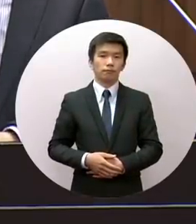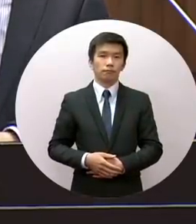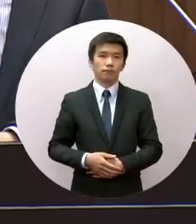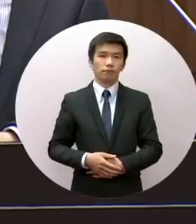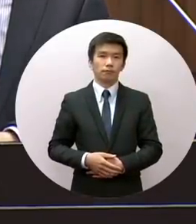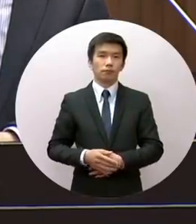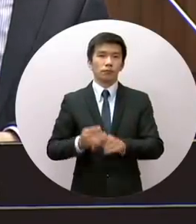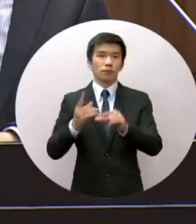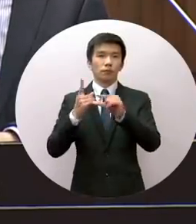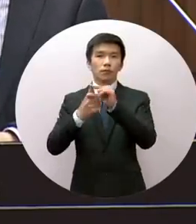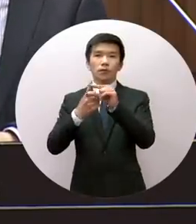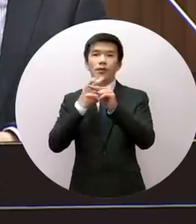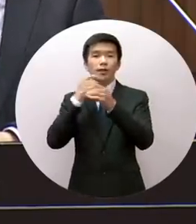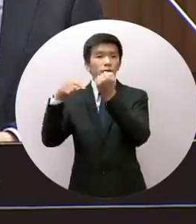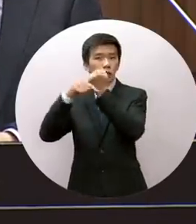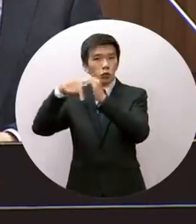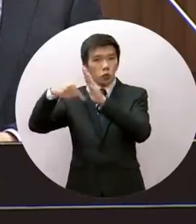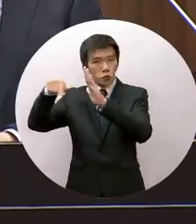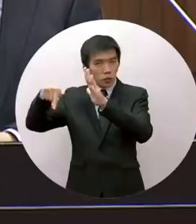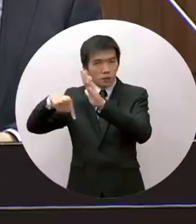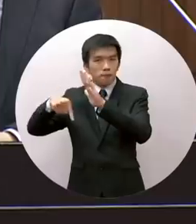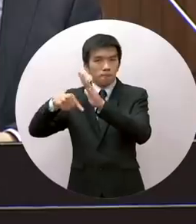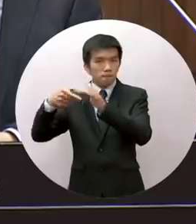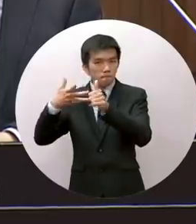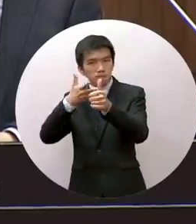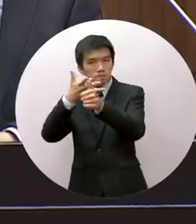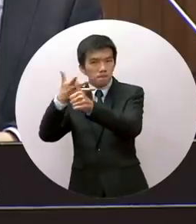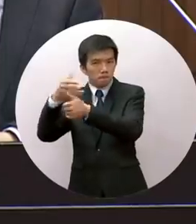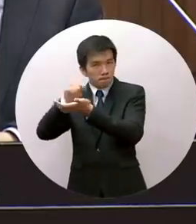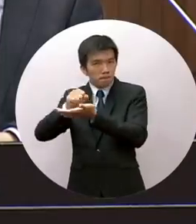中研院做了一个调查，